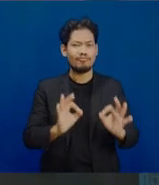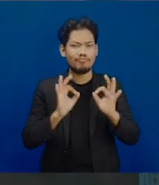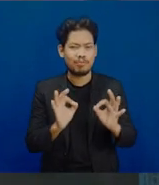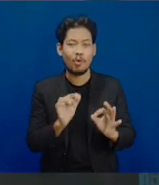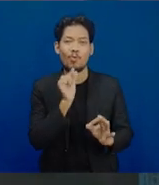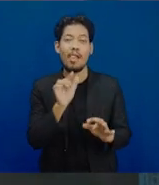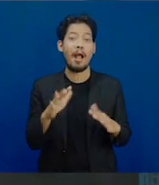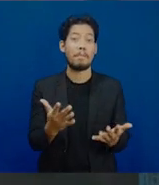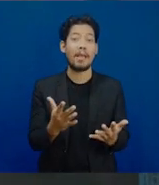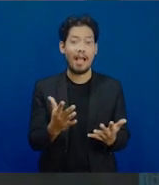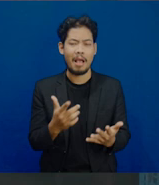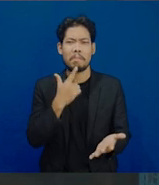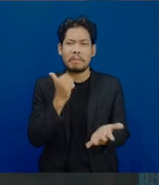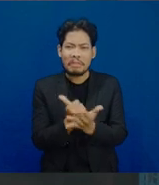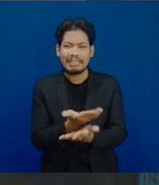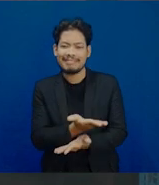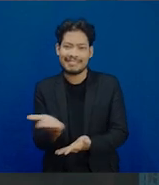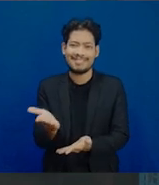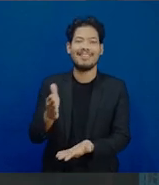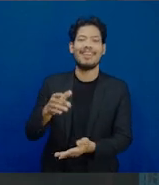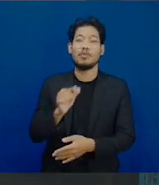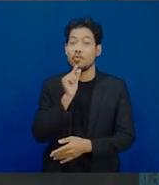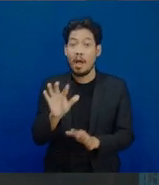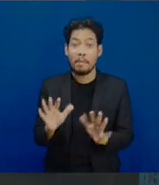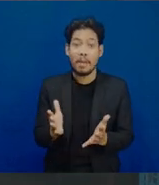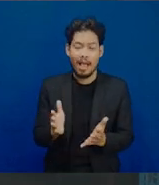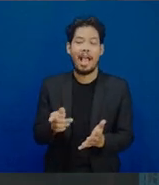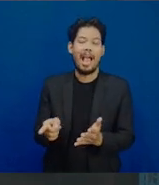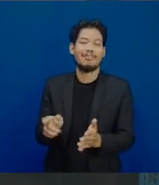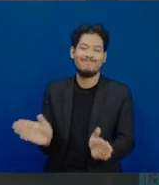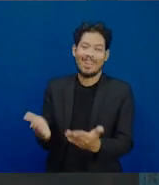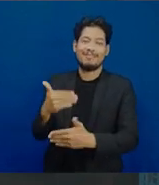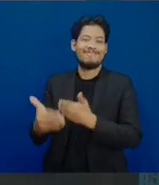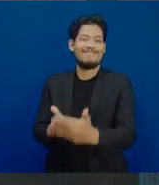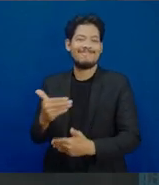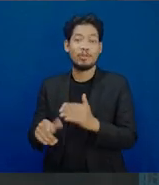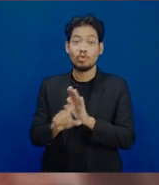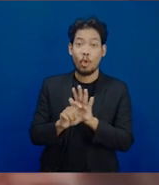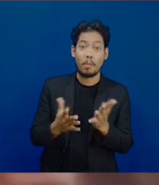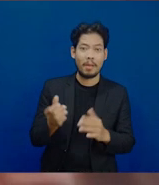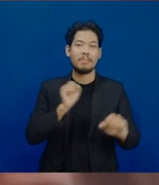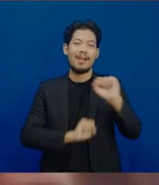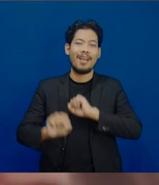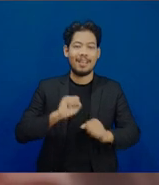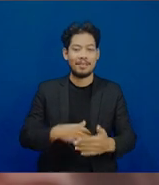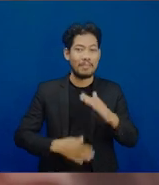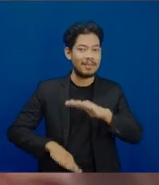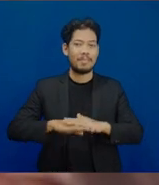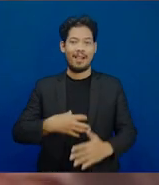disabilitas yang tentunya ini sangat penting untuk kita melakukan upaya-upaya pemenuhan